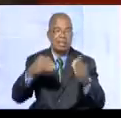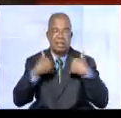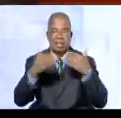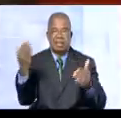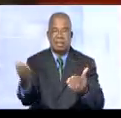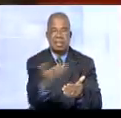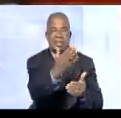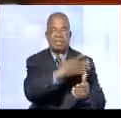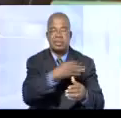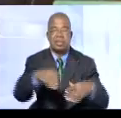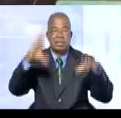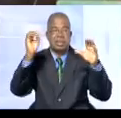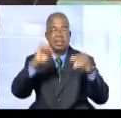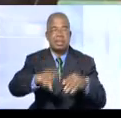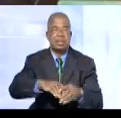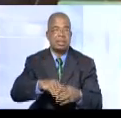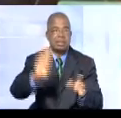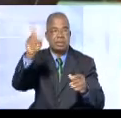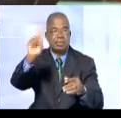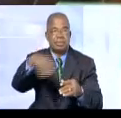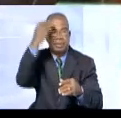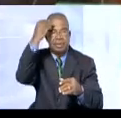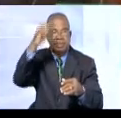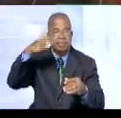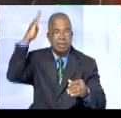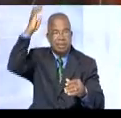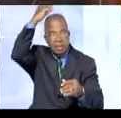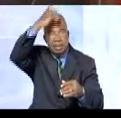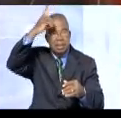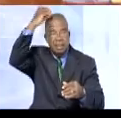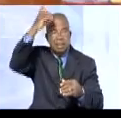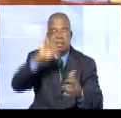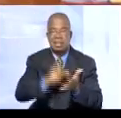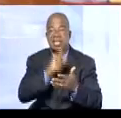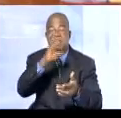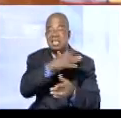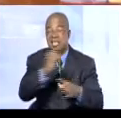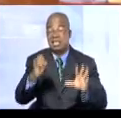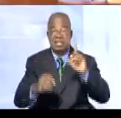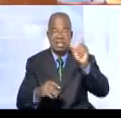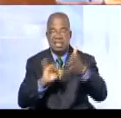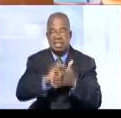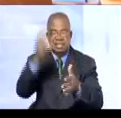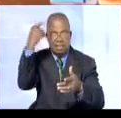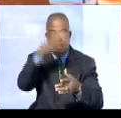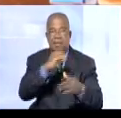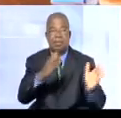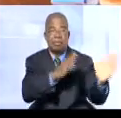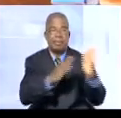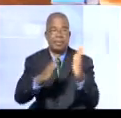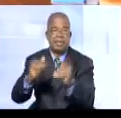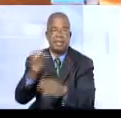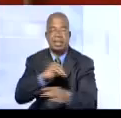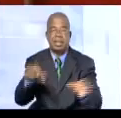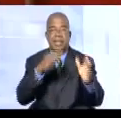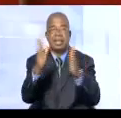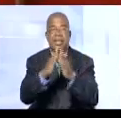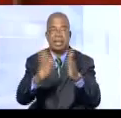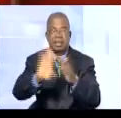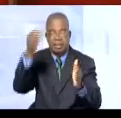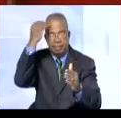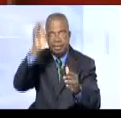en tête-à-tête le chef du gouvernement ivoirien Daniel Kablan-Duncan. Un entretien en prélude au Conseil des ministres prévu ce vendredi 22